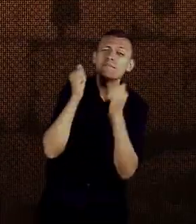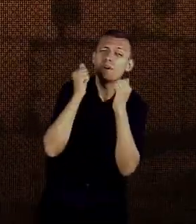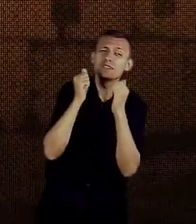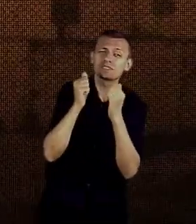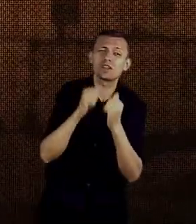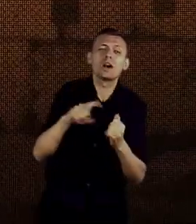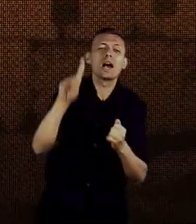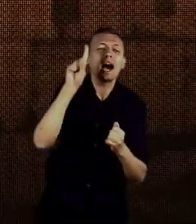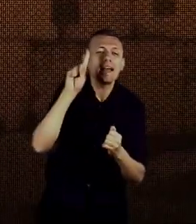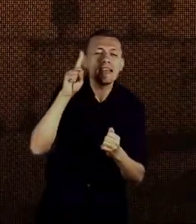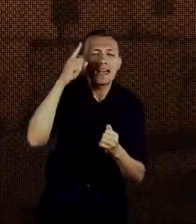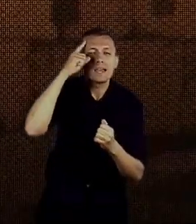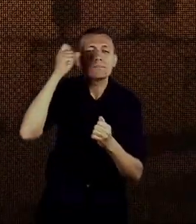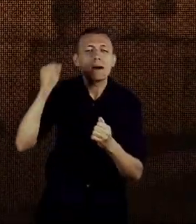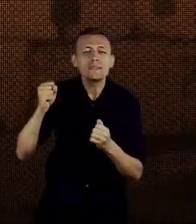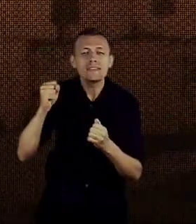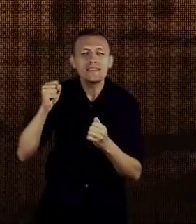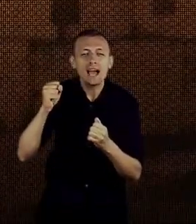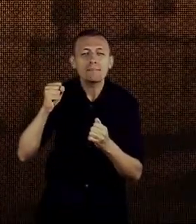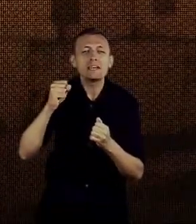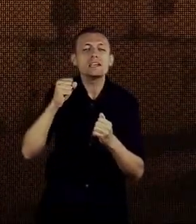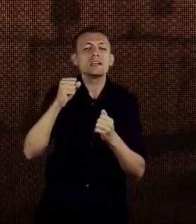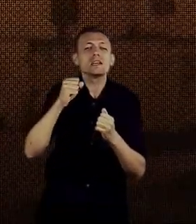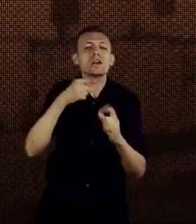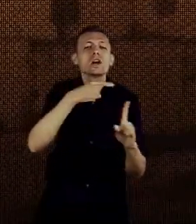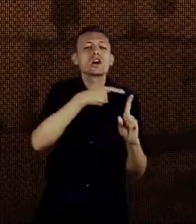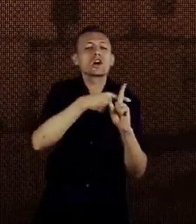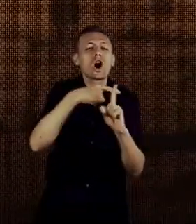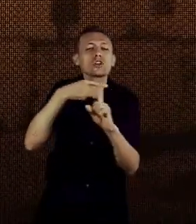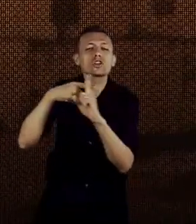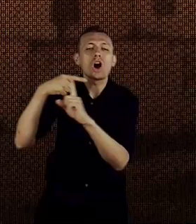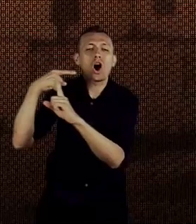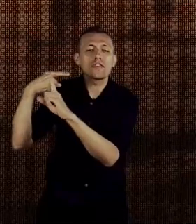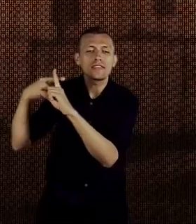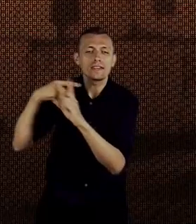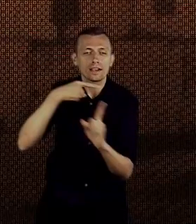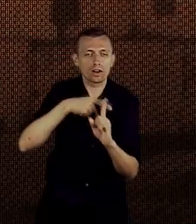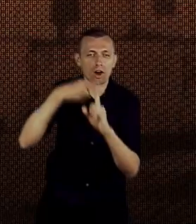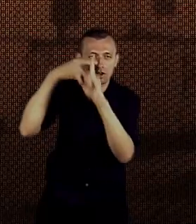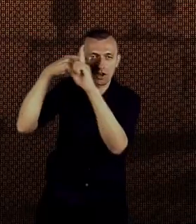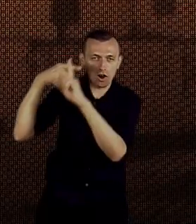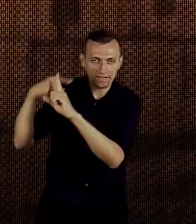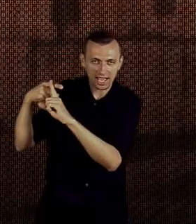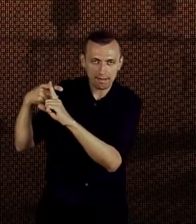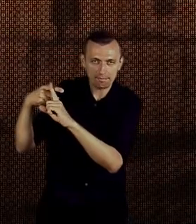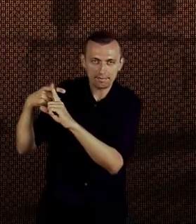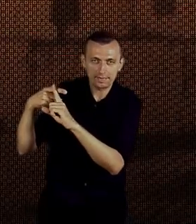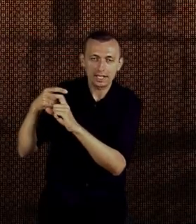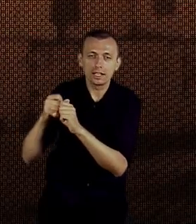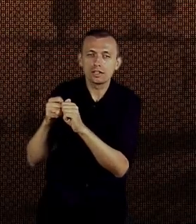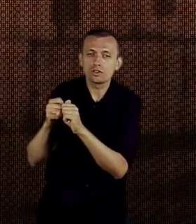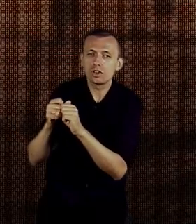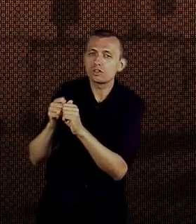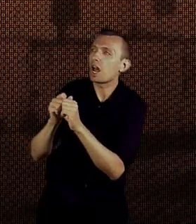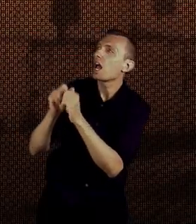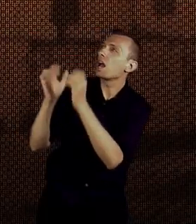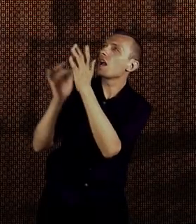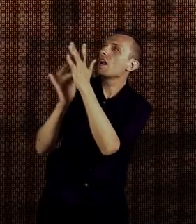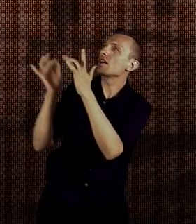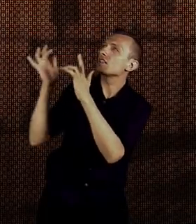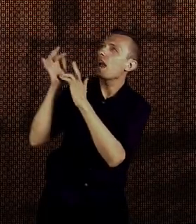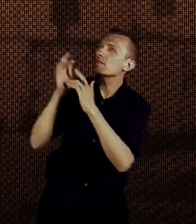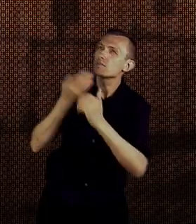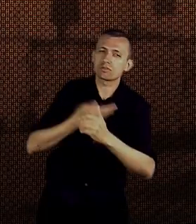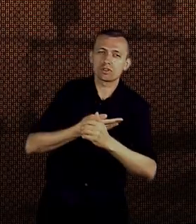człowieka. Abraham został jedynie poproszony o złożenie w ofierze Izaaka. Bóg